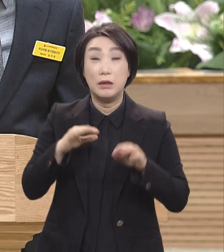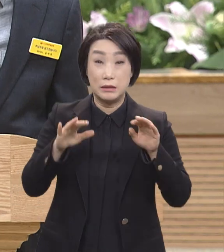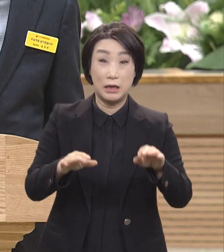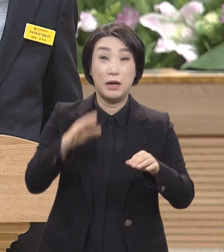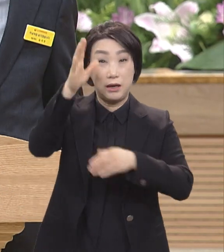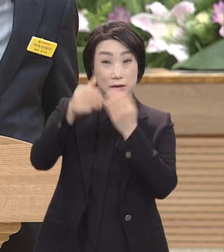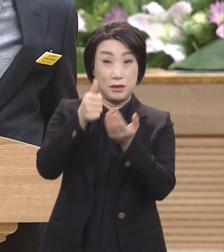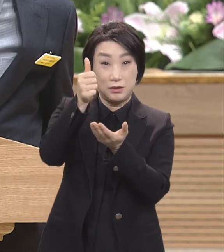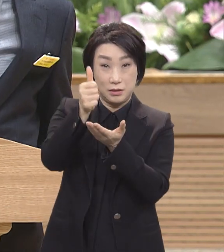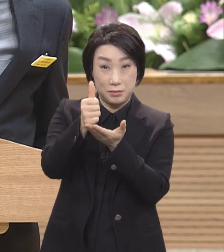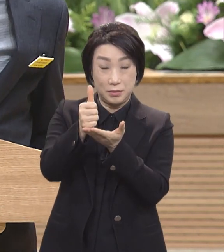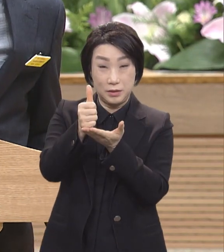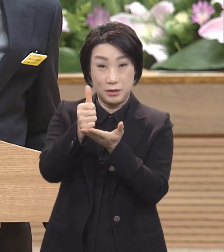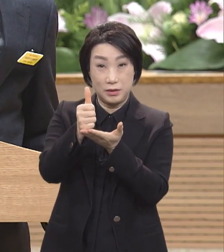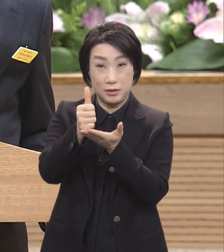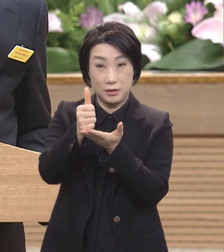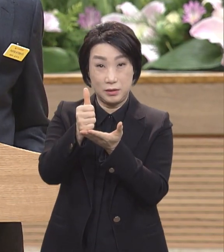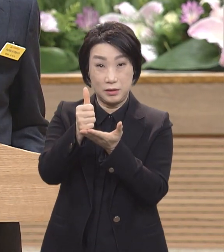하나님께서